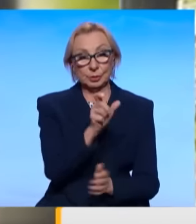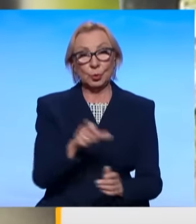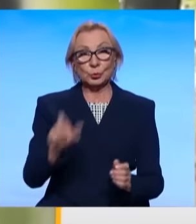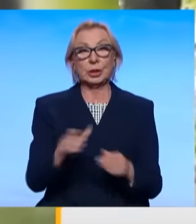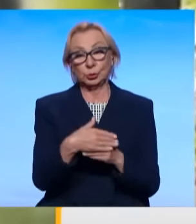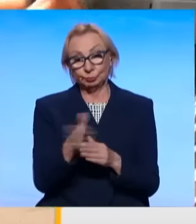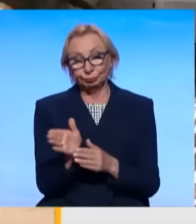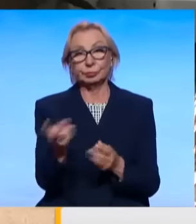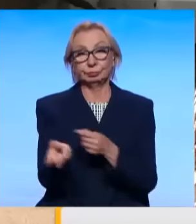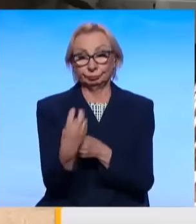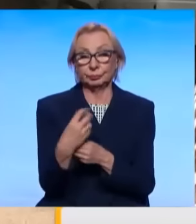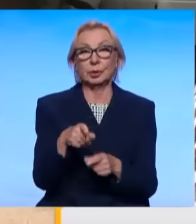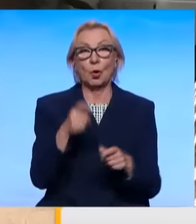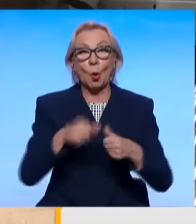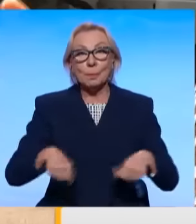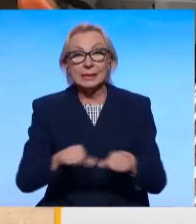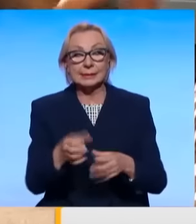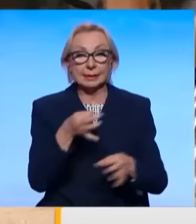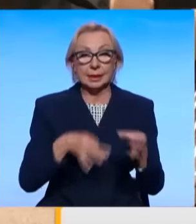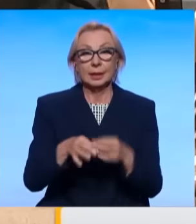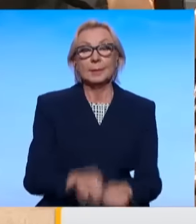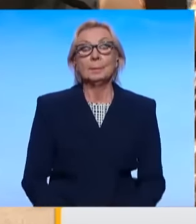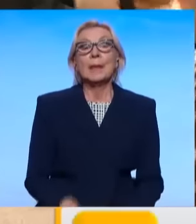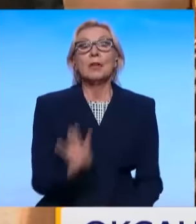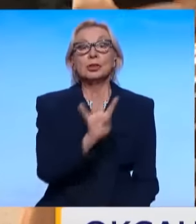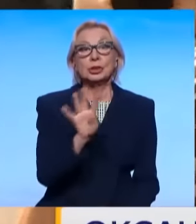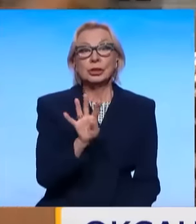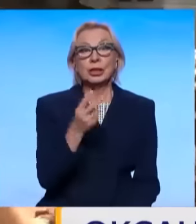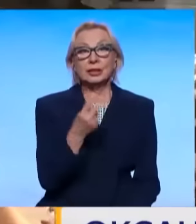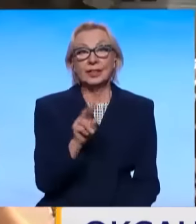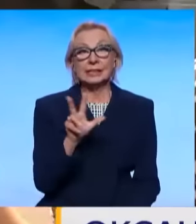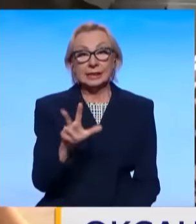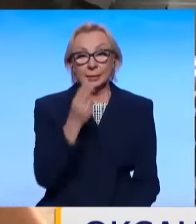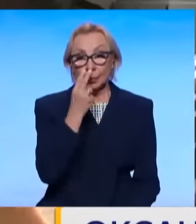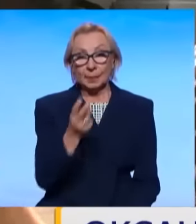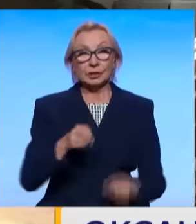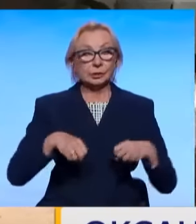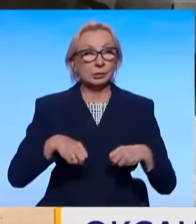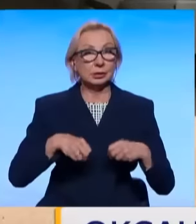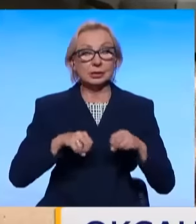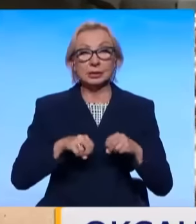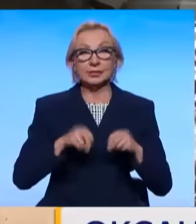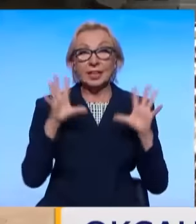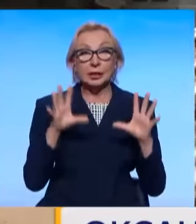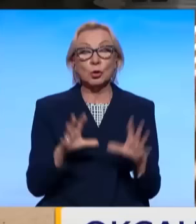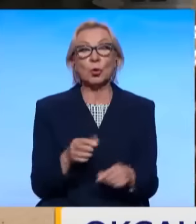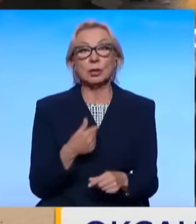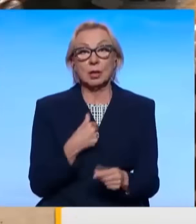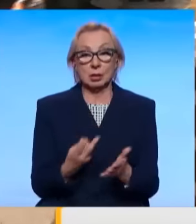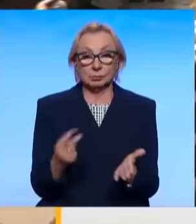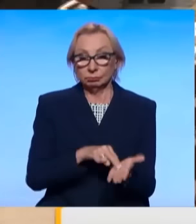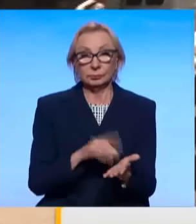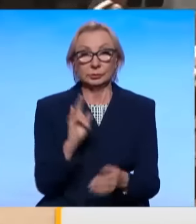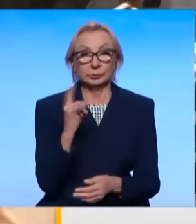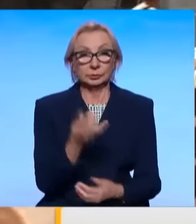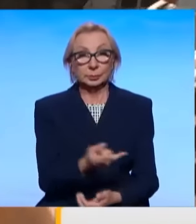щоб ми могли компенсувати. О 4:23 побачила світло. Відразу відскопилася з